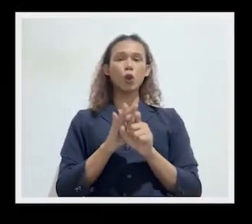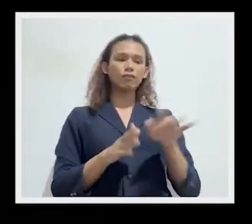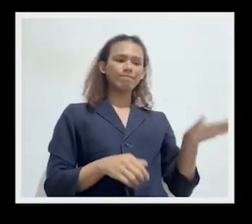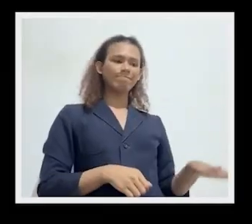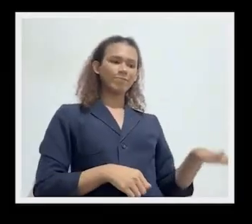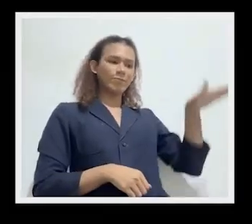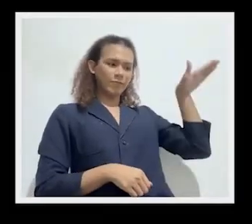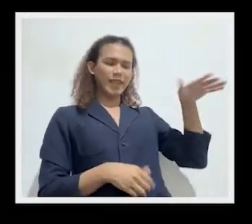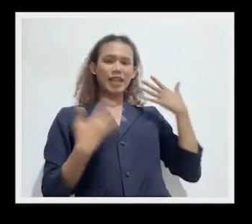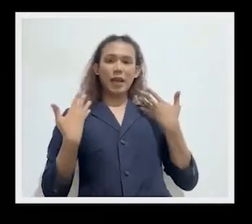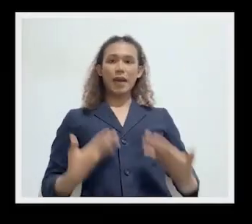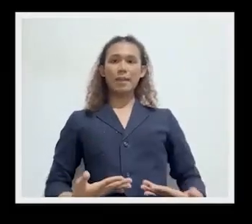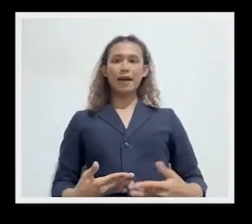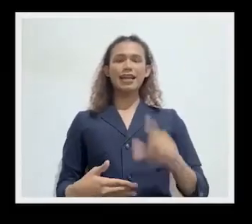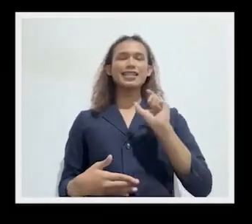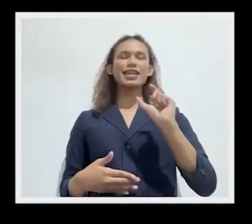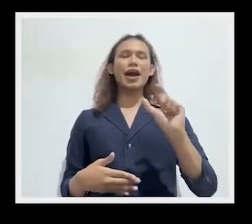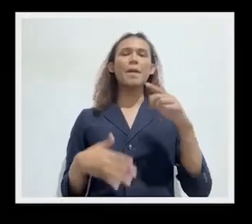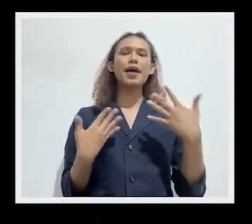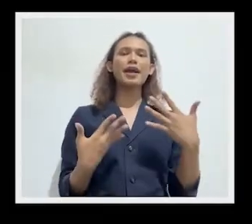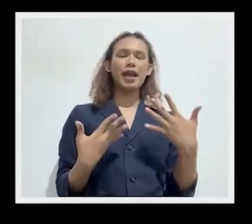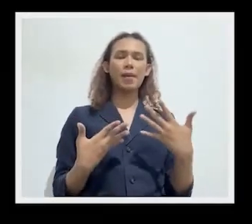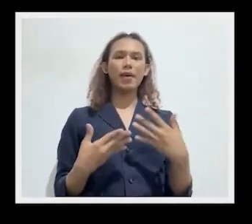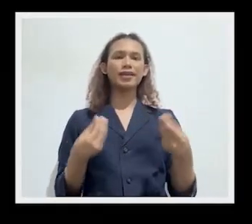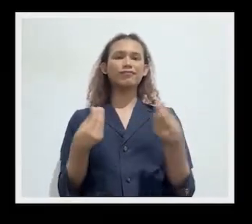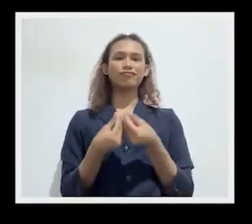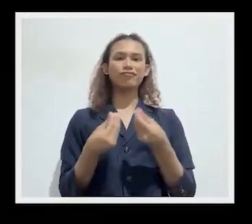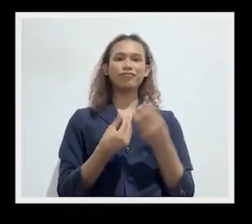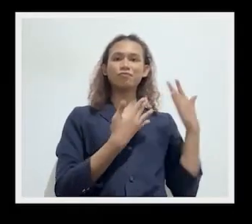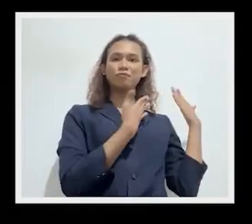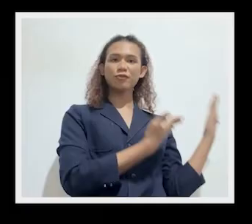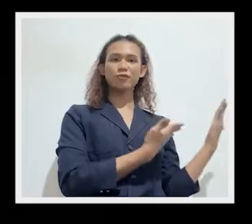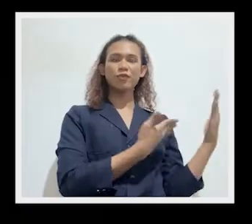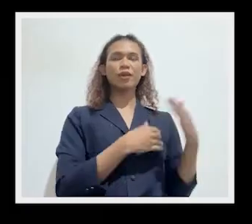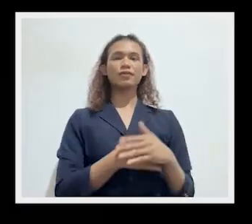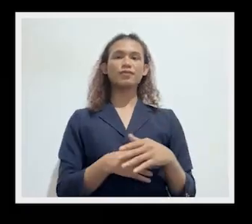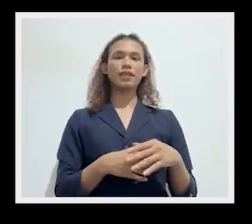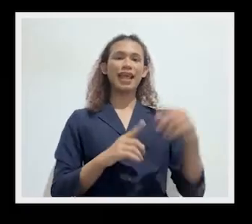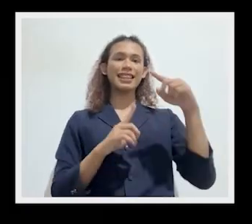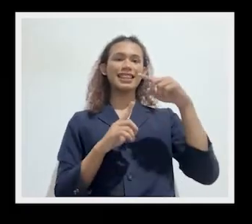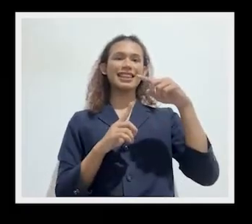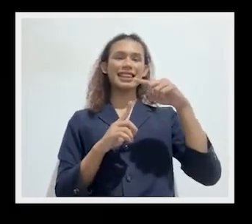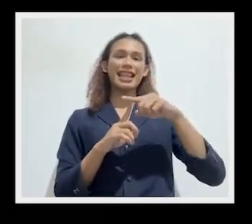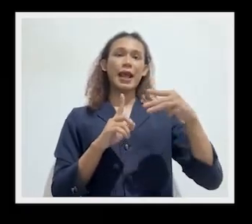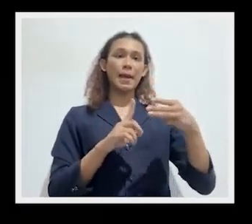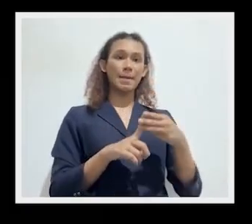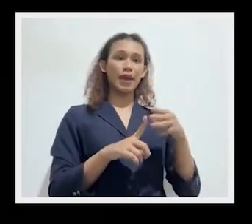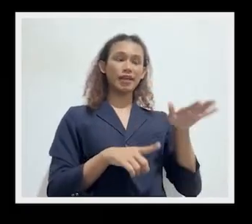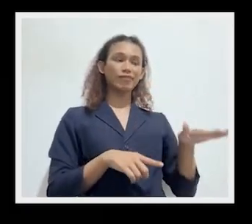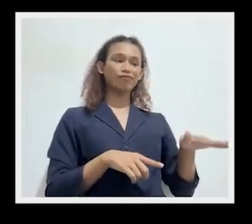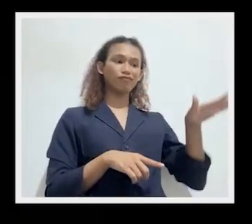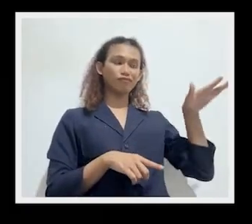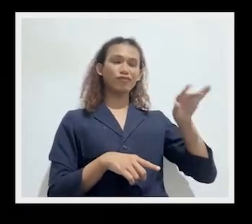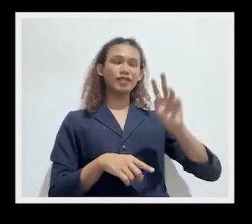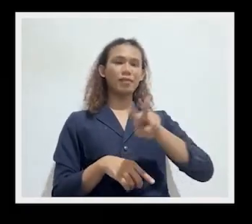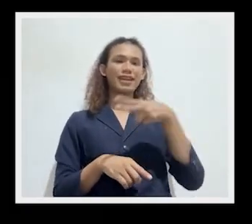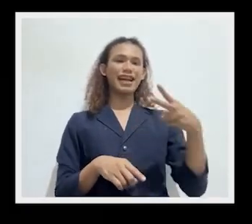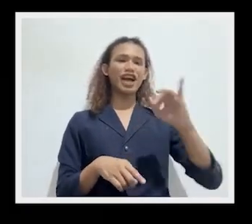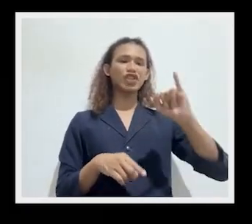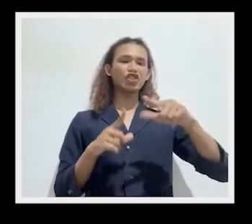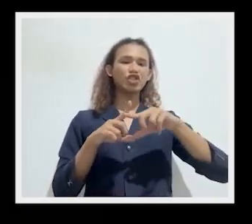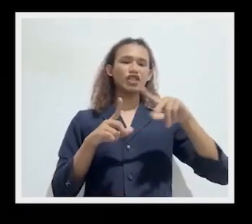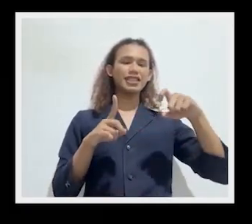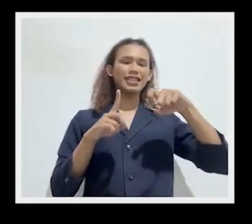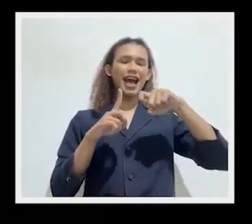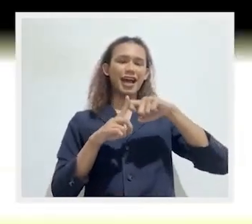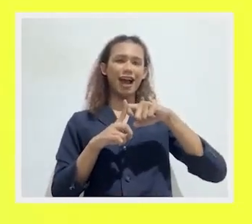tinggi badan dapat diperkirakan dengan menggunakan rumus konversi sebagai berikut. Tinggi badan sama dengan jarak rentang kedua